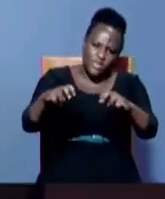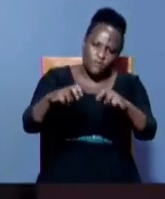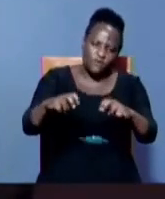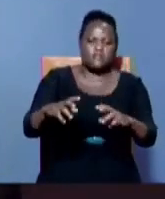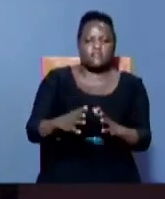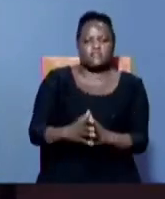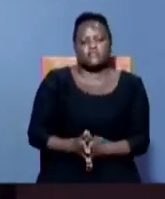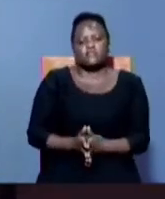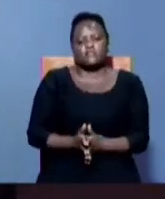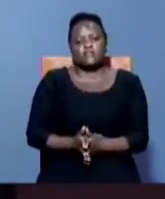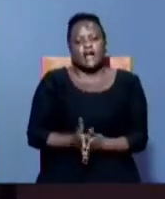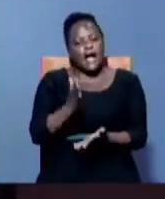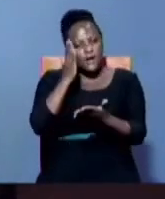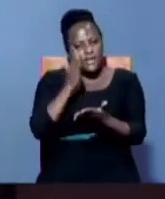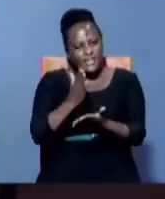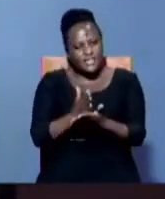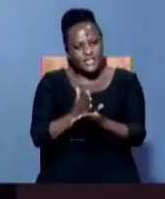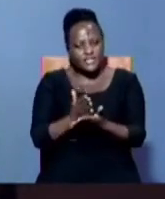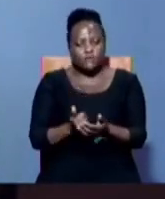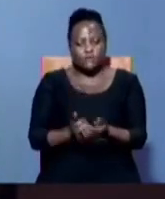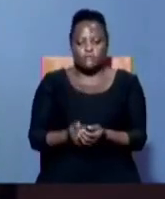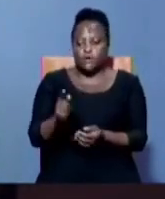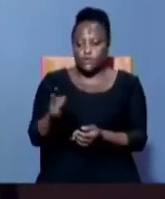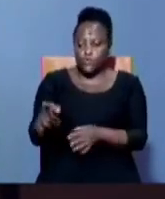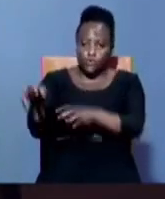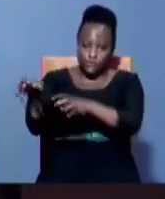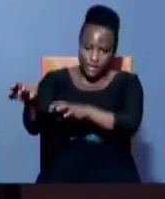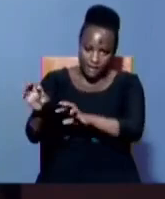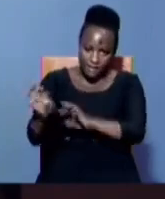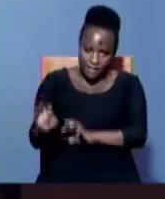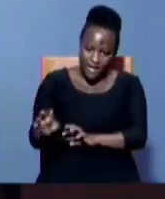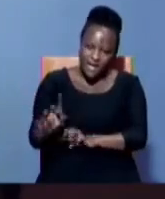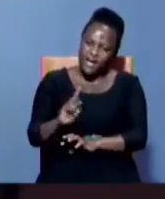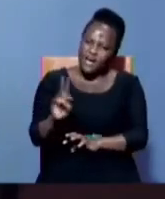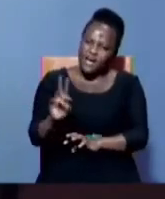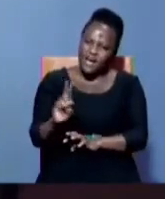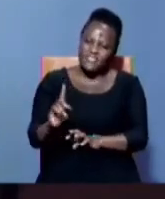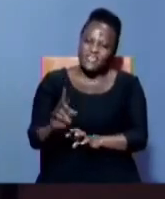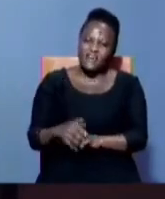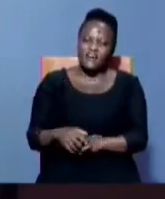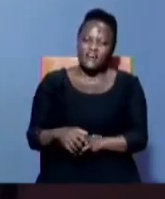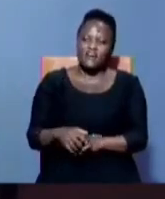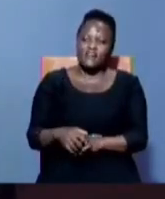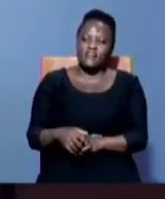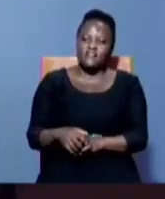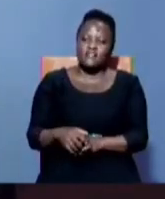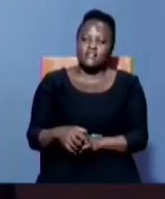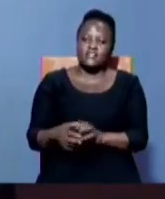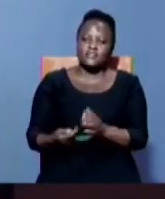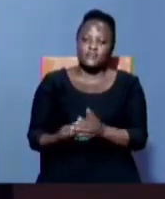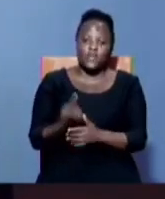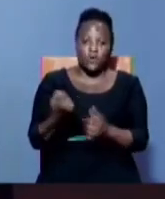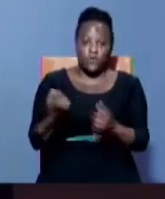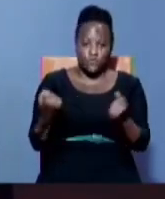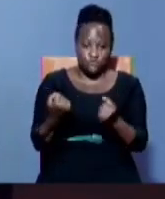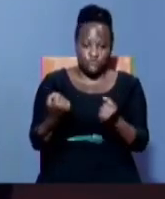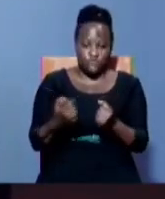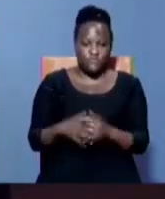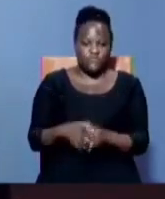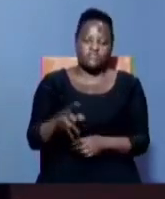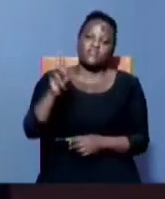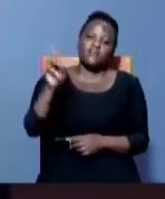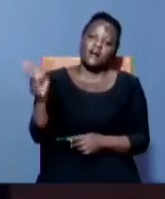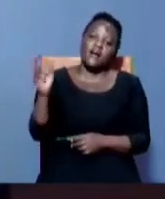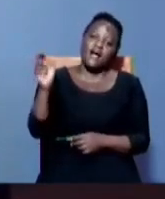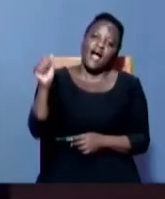hivyo, mpaka hakikisha hiyo kafara yani hajaasiwa, yani hajaasiwa, asiwe na